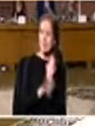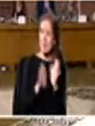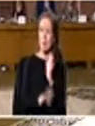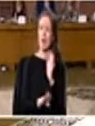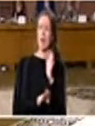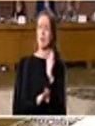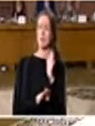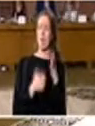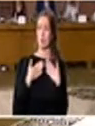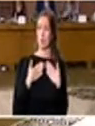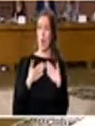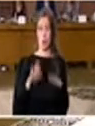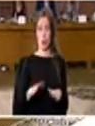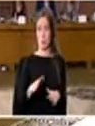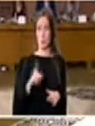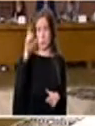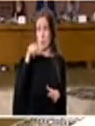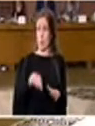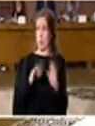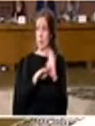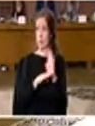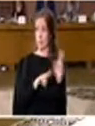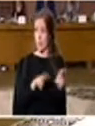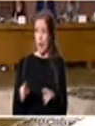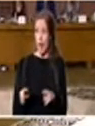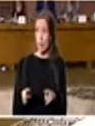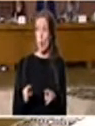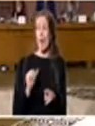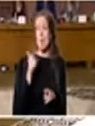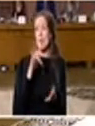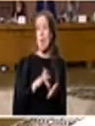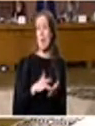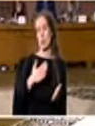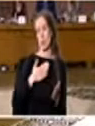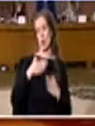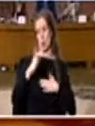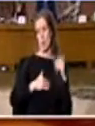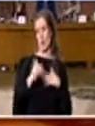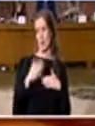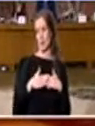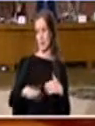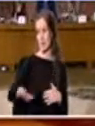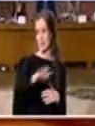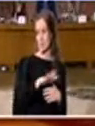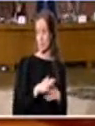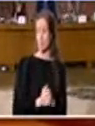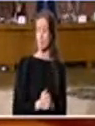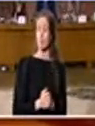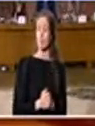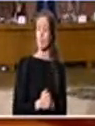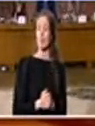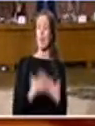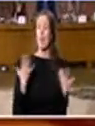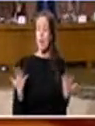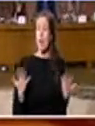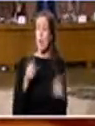u domaćem pravu i, kao što smo čuli, pre svega u domaćoj praksi. Dakle, pitanja